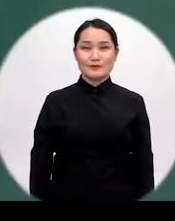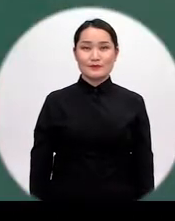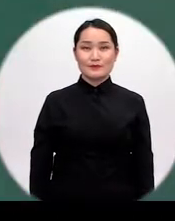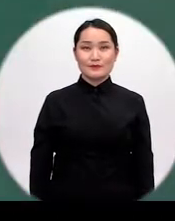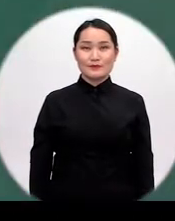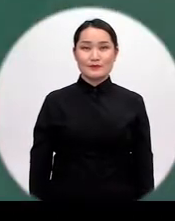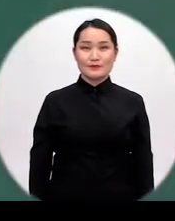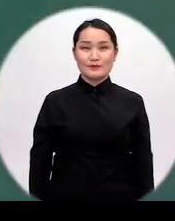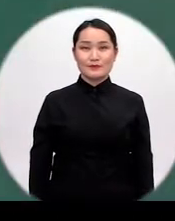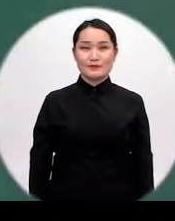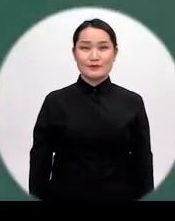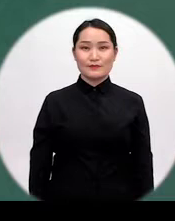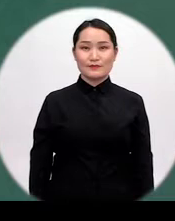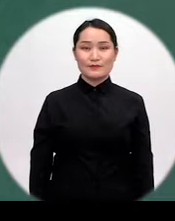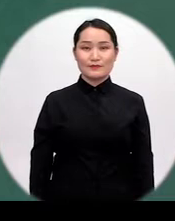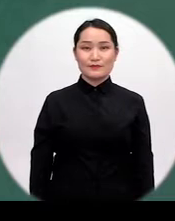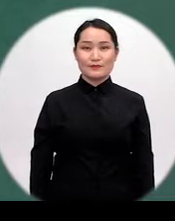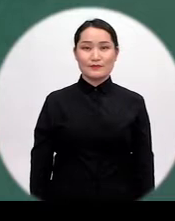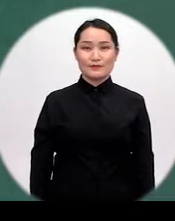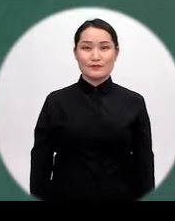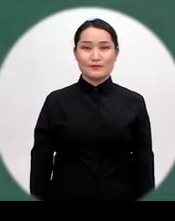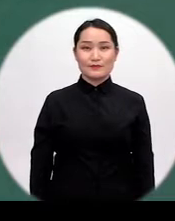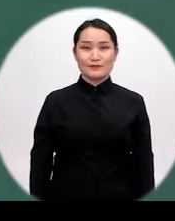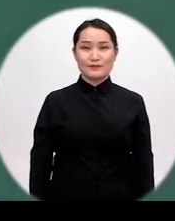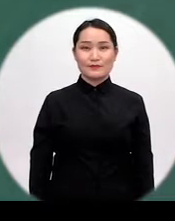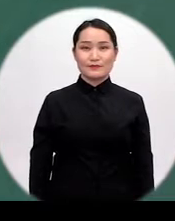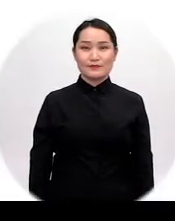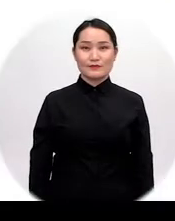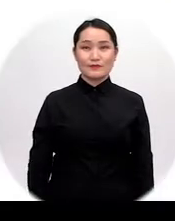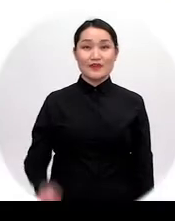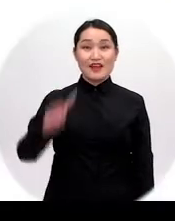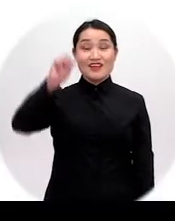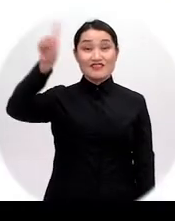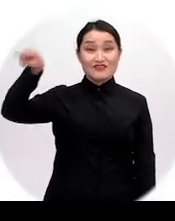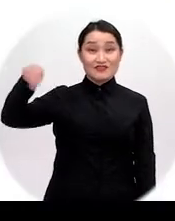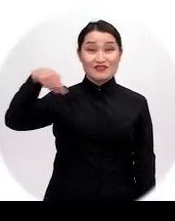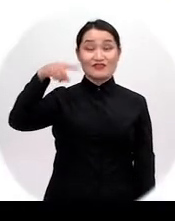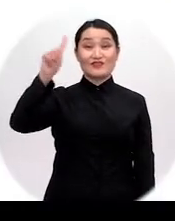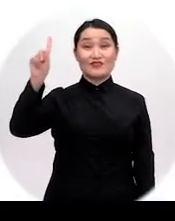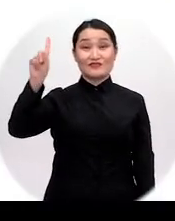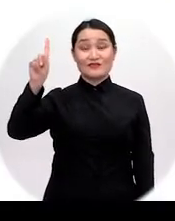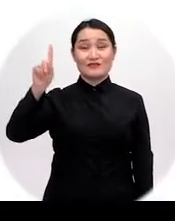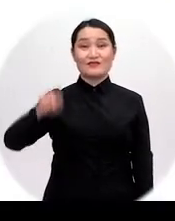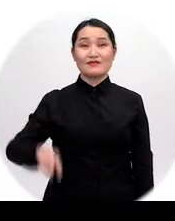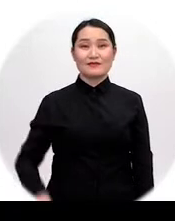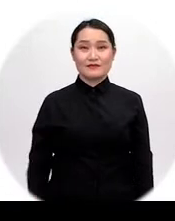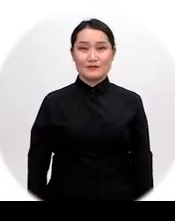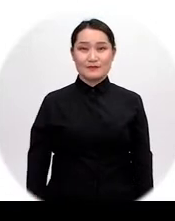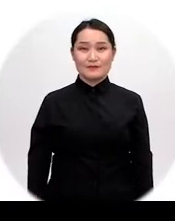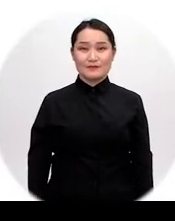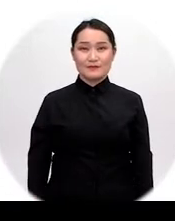Өглөөний 7 цагт Ануужин охин боссон байна. За, дараагийн зургийг харъя тэгвэл.